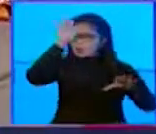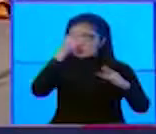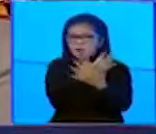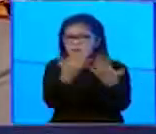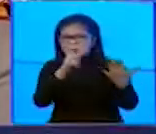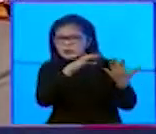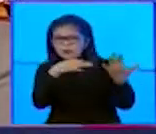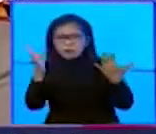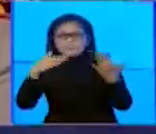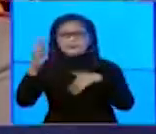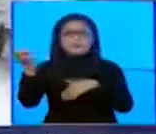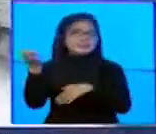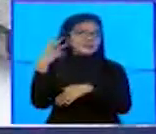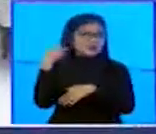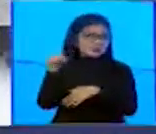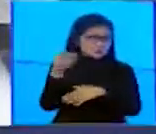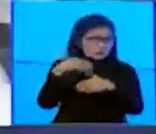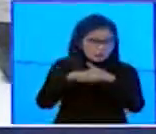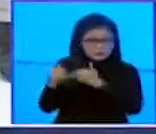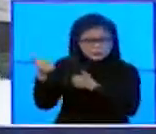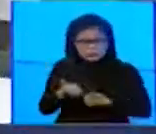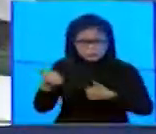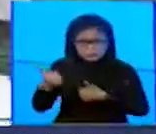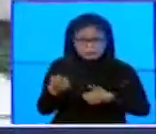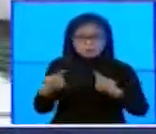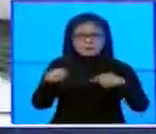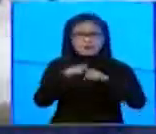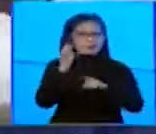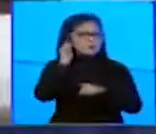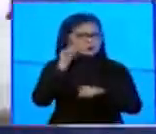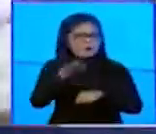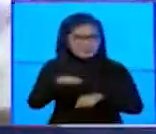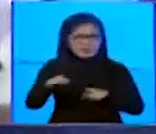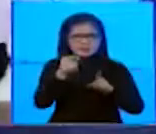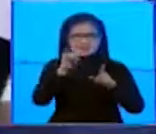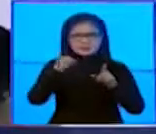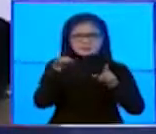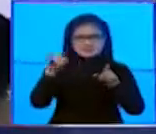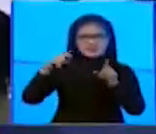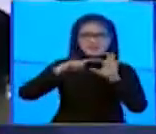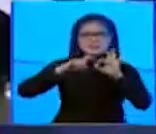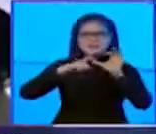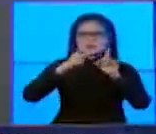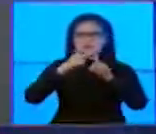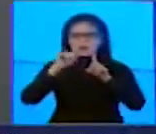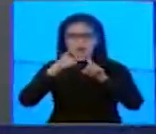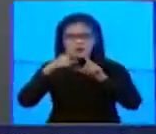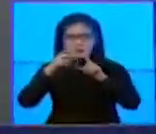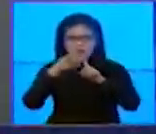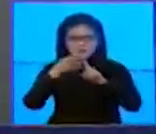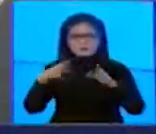keterangan ke sejumlah pihak termasuk tamu undangan yang hadir di pernikahan putri Rizieq Shihab Satpol PP DKI Jakarta